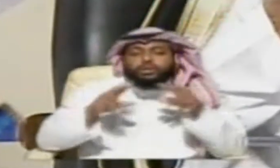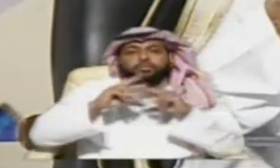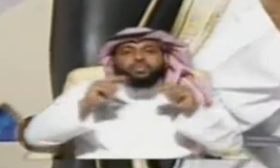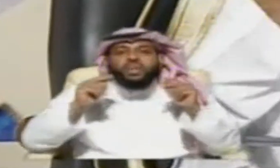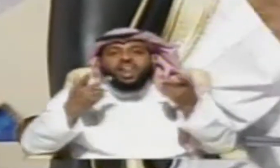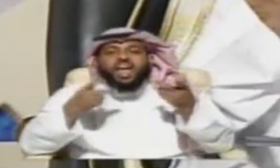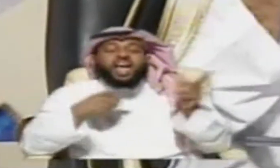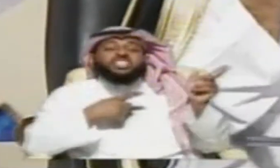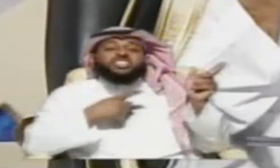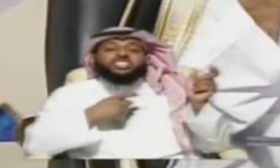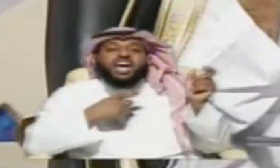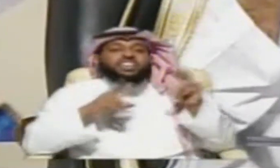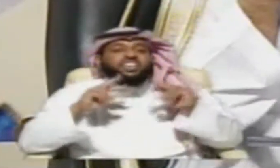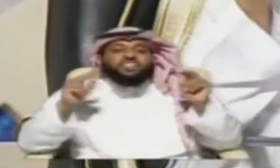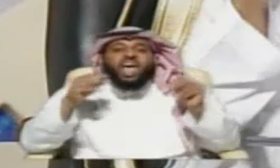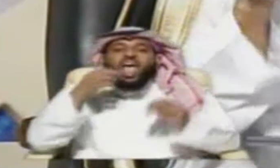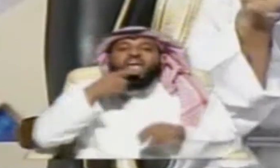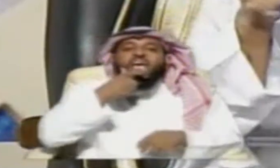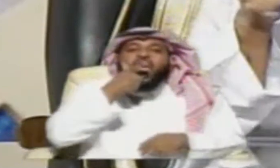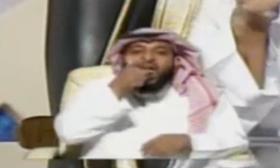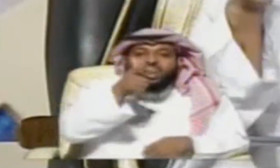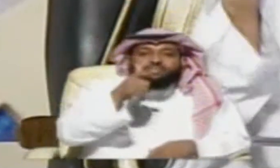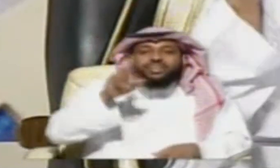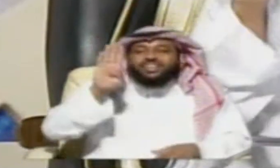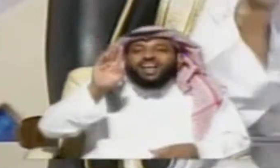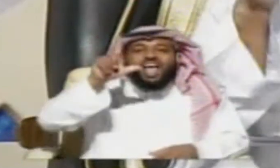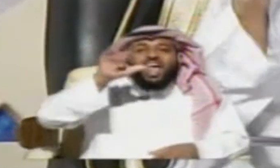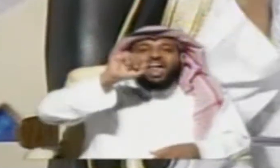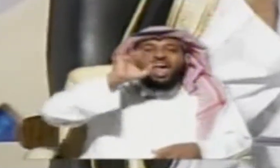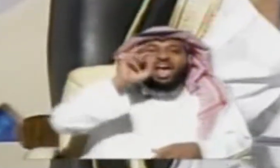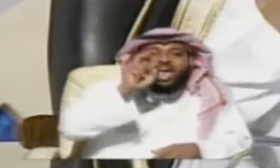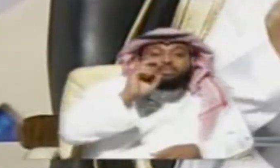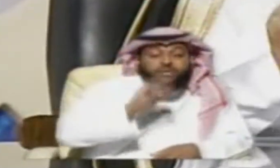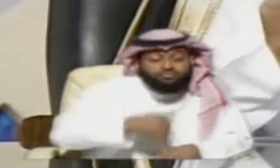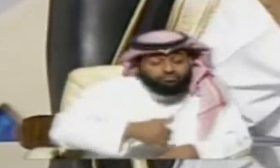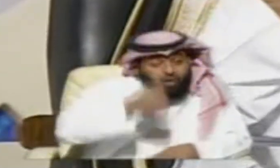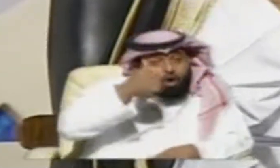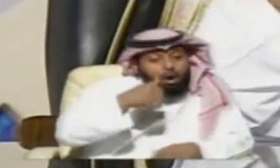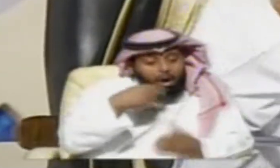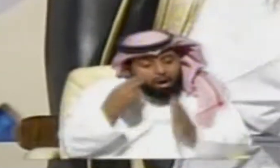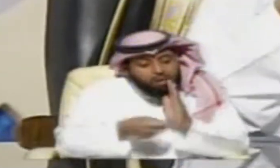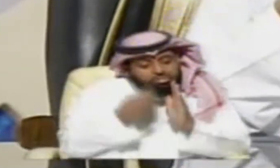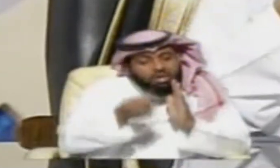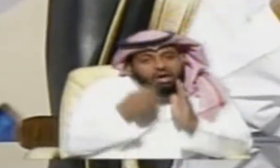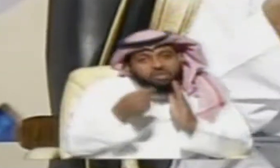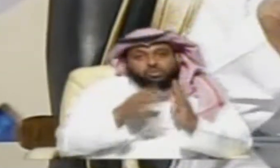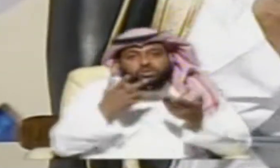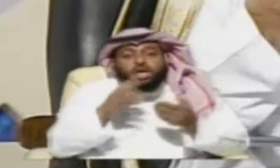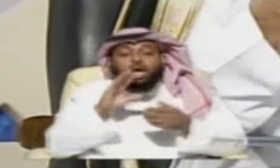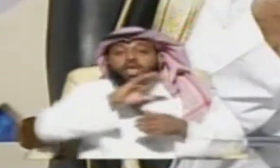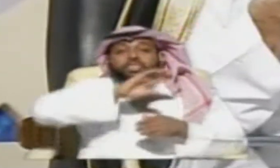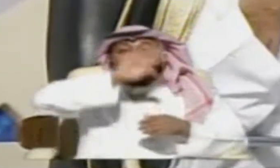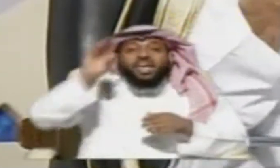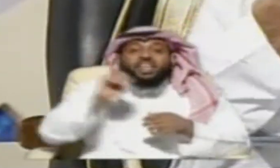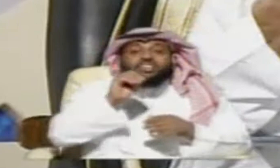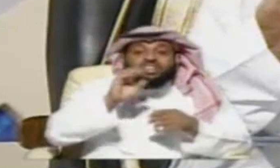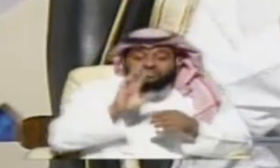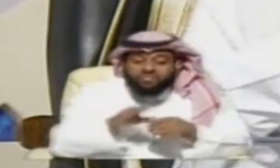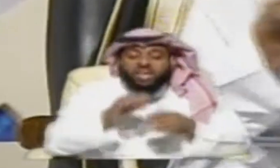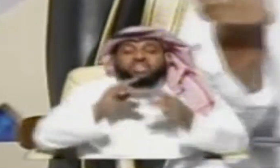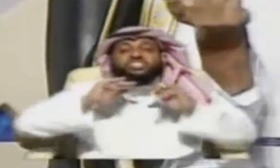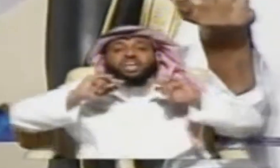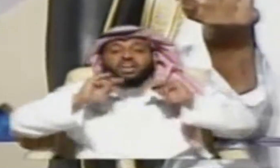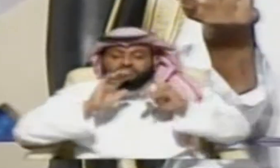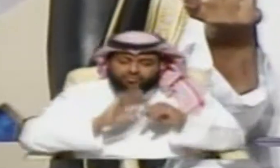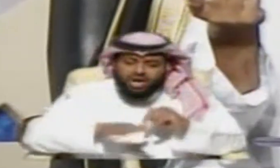بالكلمة، والنبي صلى الله عليه وسلم يقول جاهدوا المشركين بأموالكم وأنفسكم وألسنتكم، هذا من الجهاد باللسان،